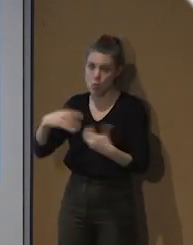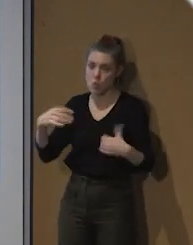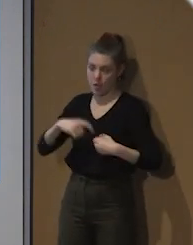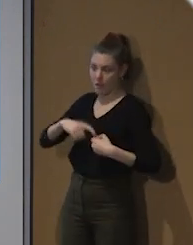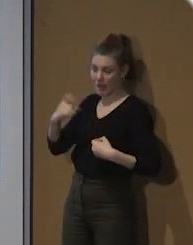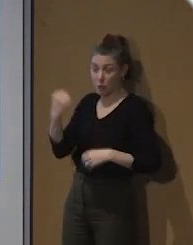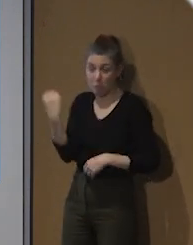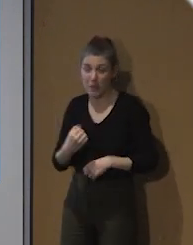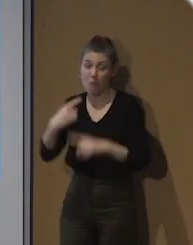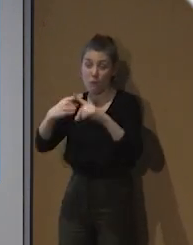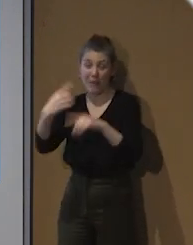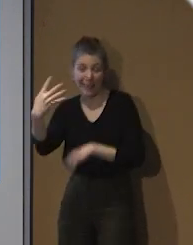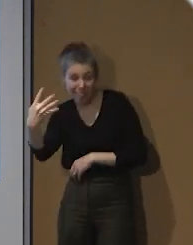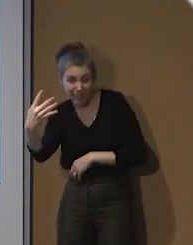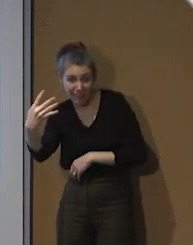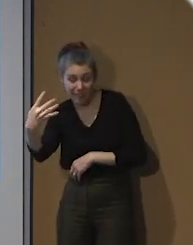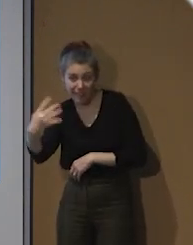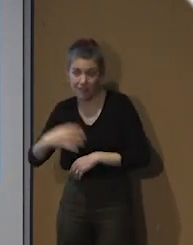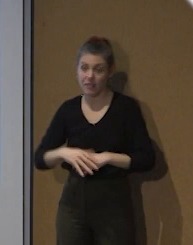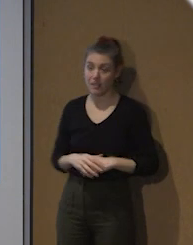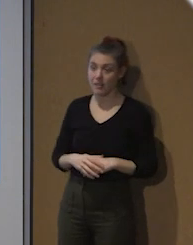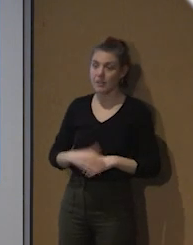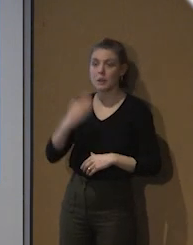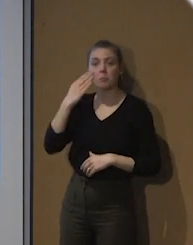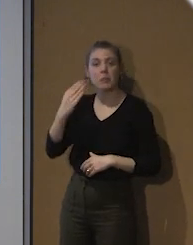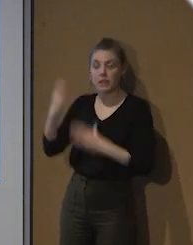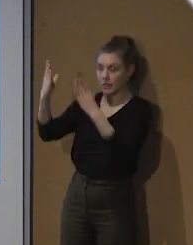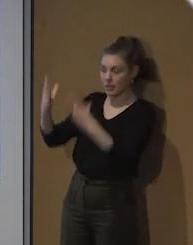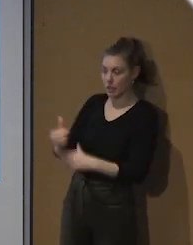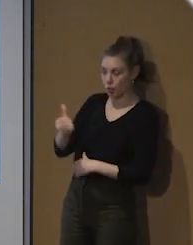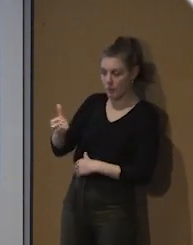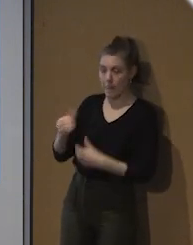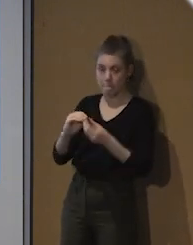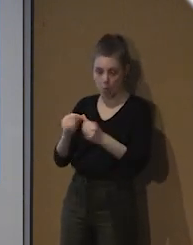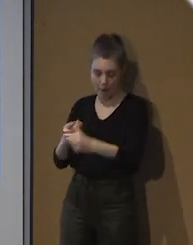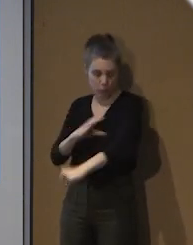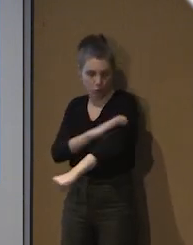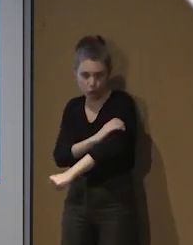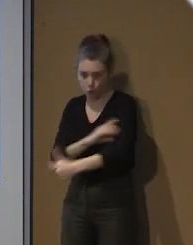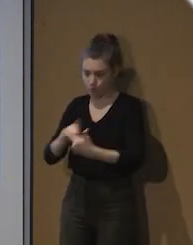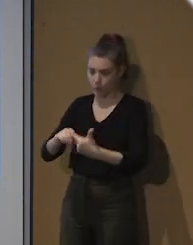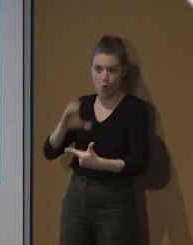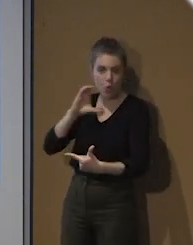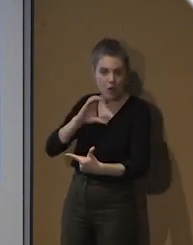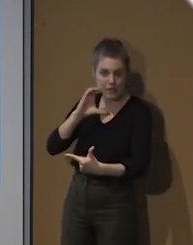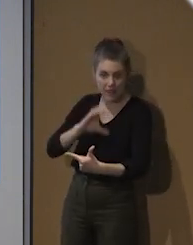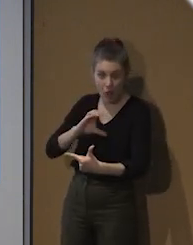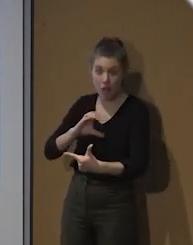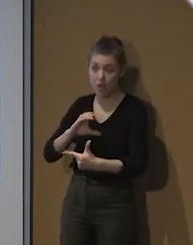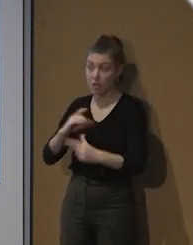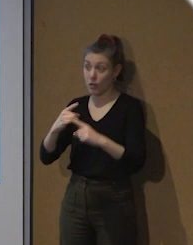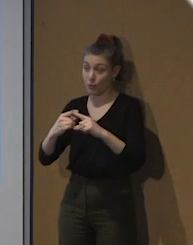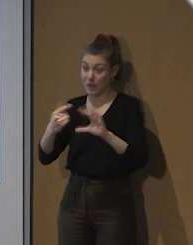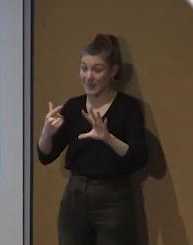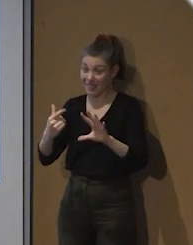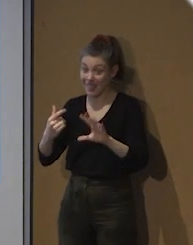infarctus multiplié par 4. Eh bien, si cette personne est à la fois hypertendue et a du cholestérol, ce n'est pas multiplié par 7, son risque d'infarctus,